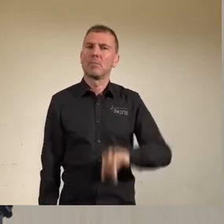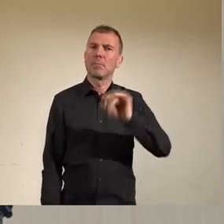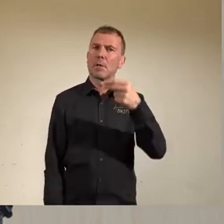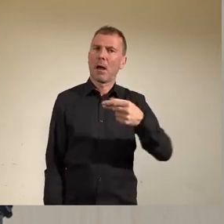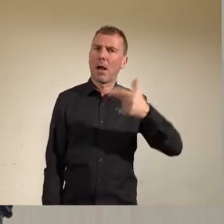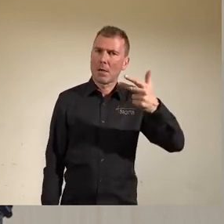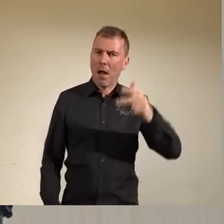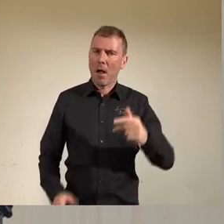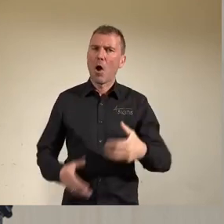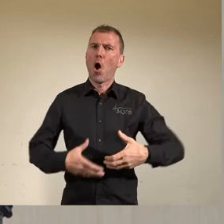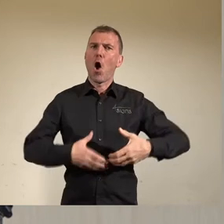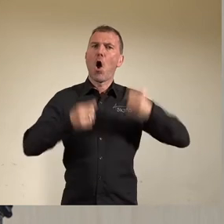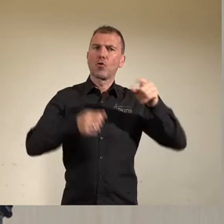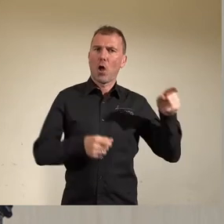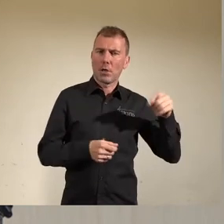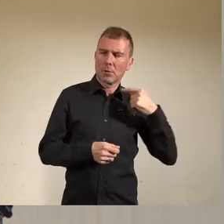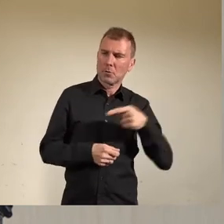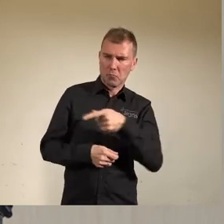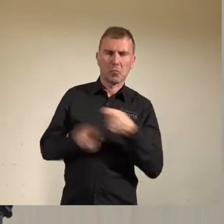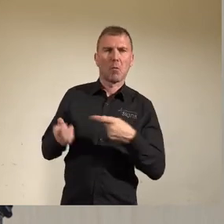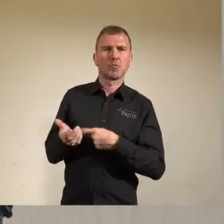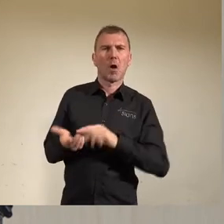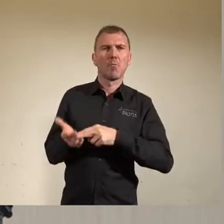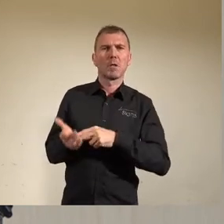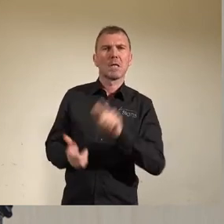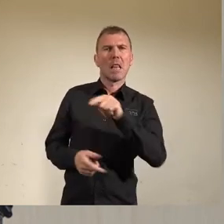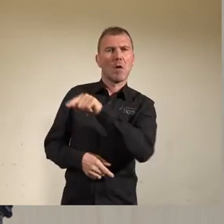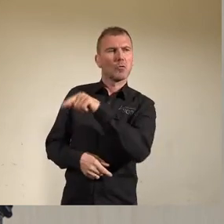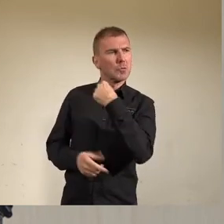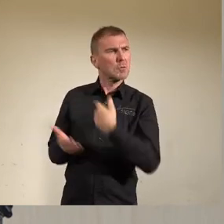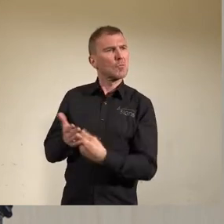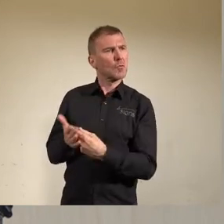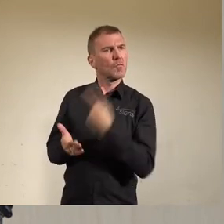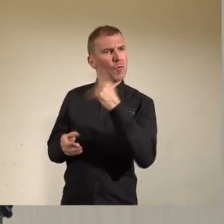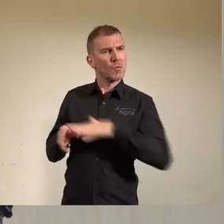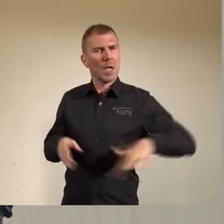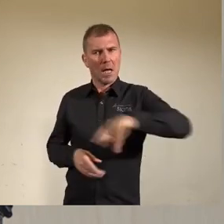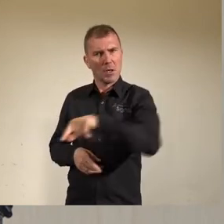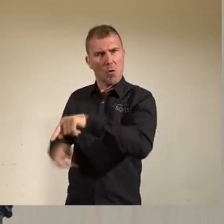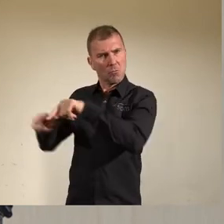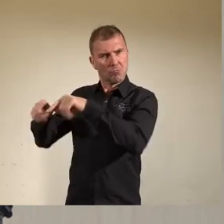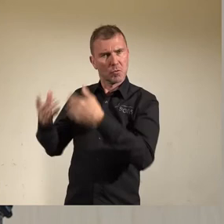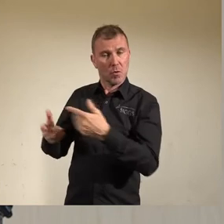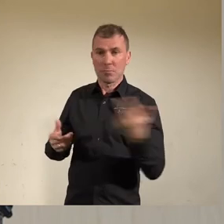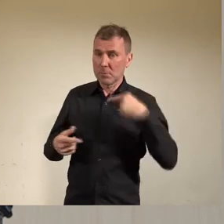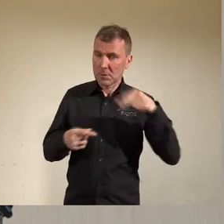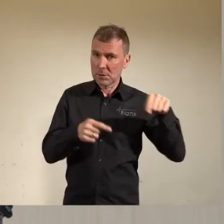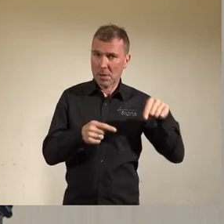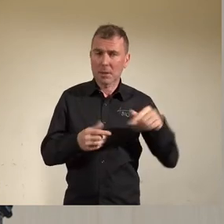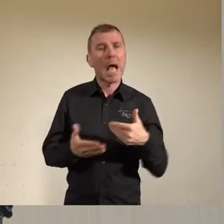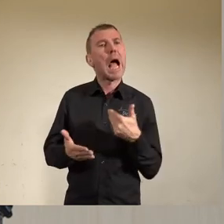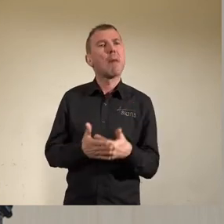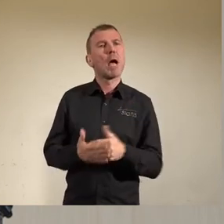zu Köln lobt Leverkusens aktuelle Gewerbesteuerpolitik und nennt sie beispielhaft für die Region. Ich erlaube es zu zitieren. Das